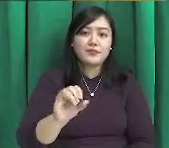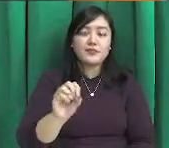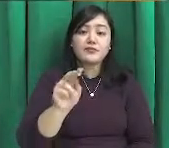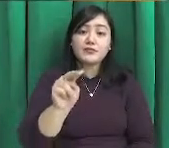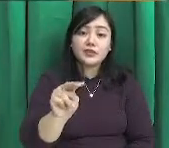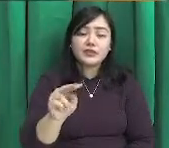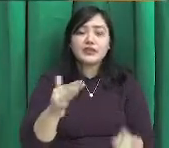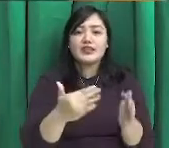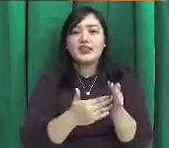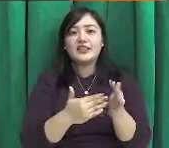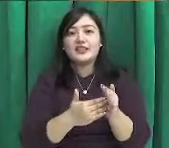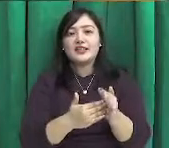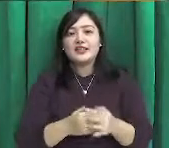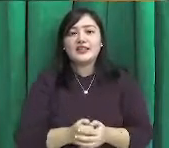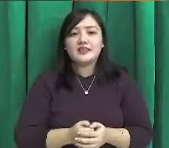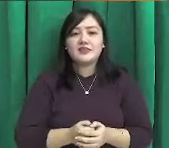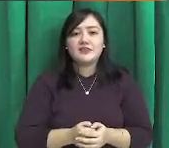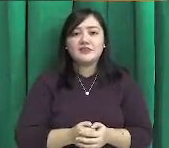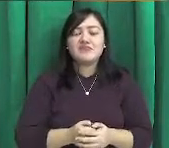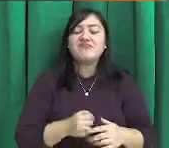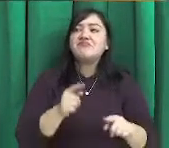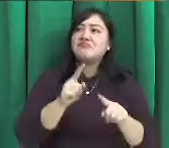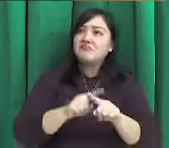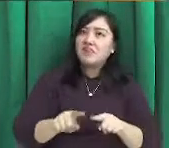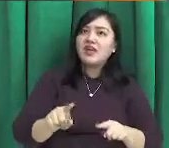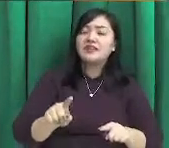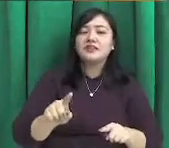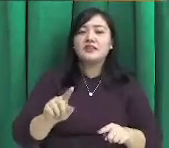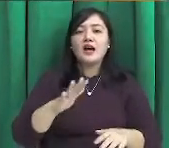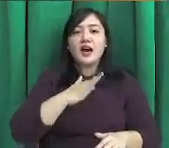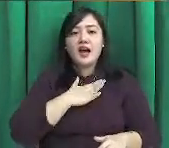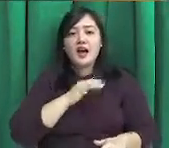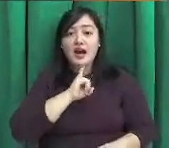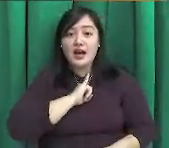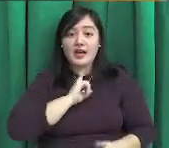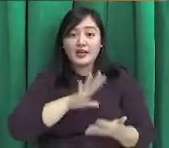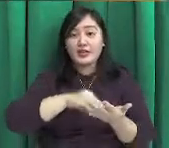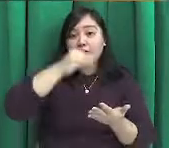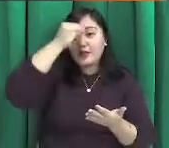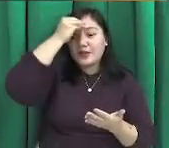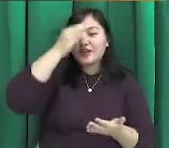lang po ako aasa." Amen. Amen. "Kung magbibigay man po ang